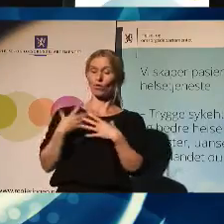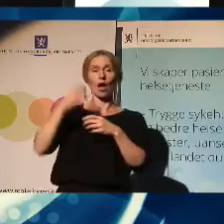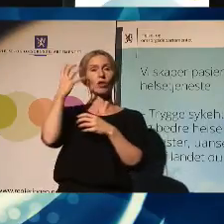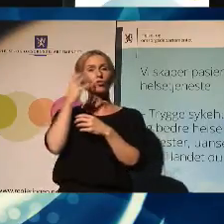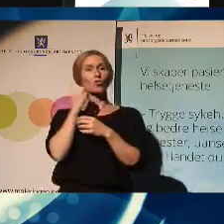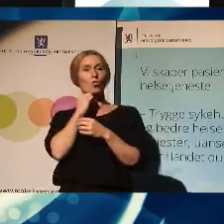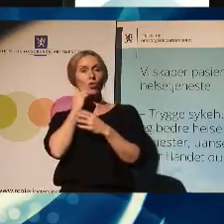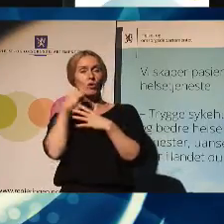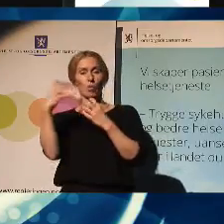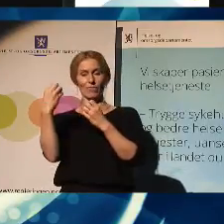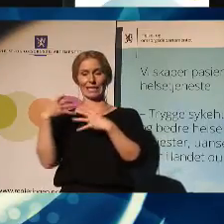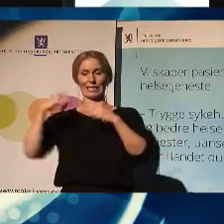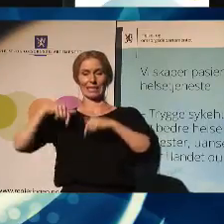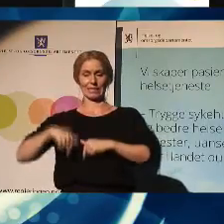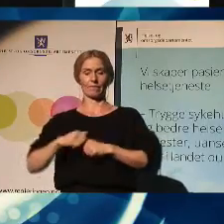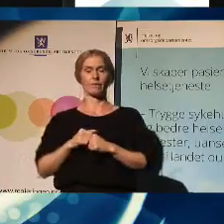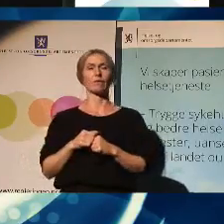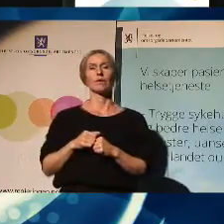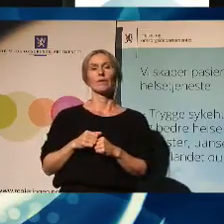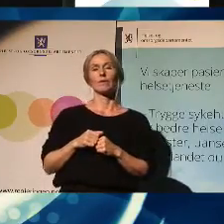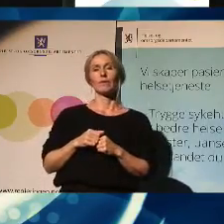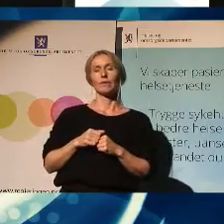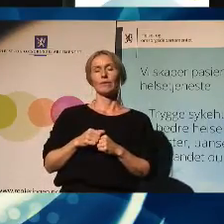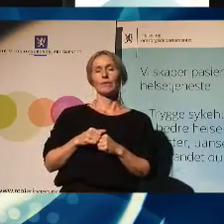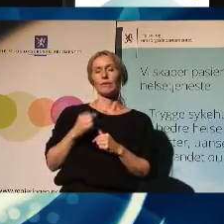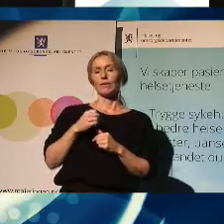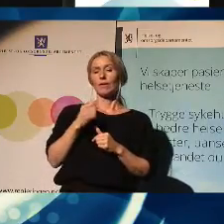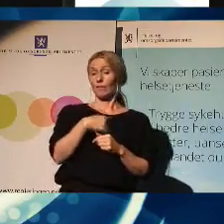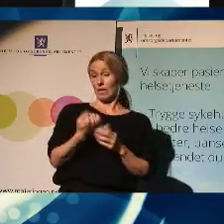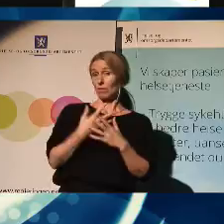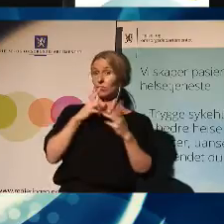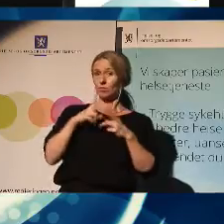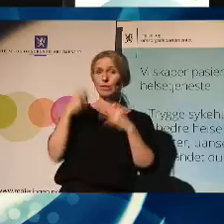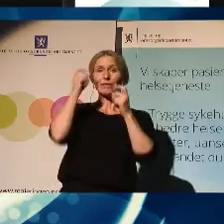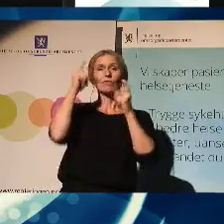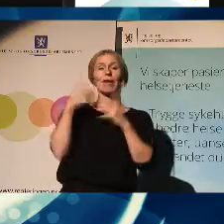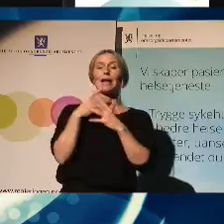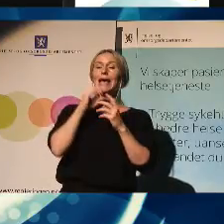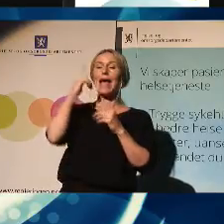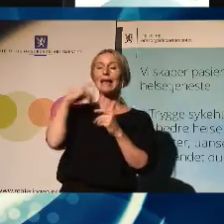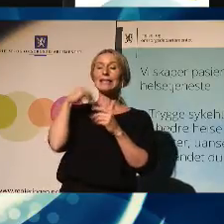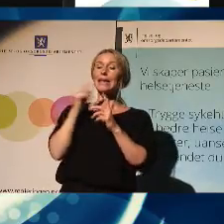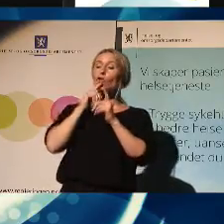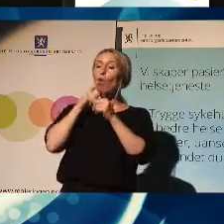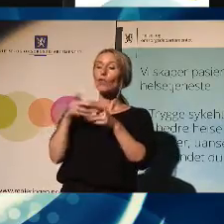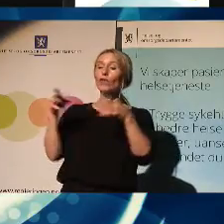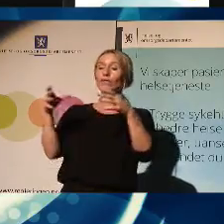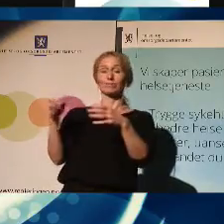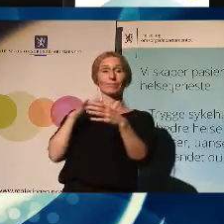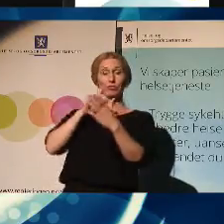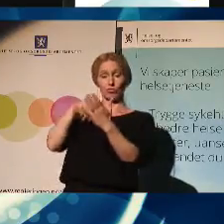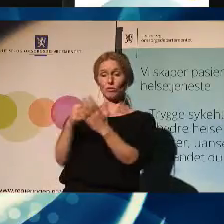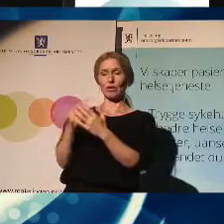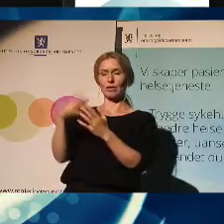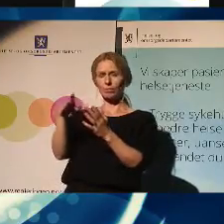Vi informerte også leder for Eldrerådet om våre tanker og spurte hva hun tenkte om